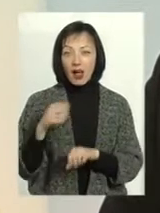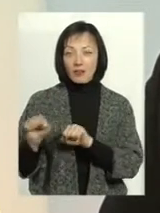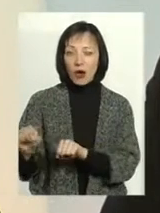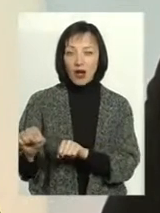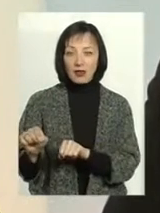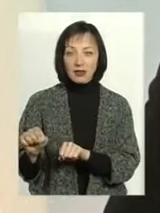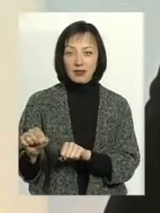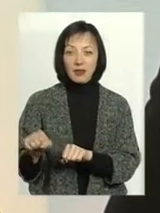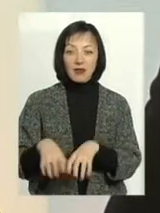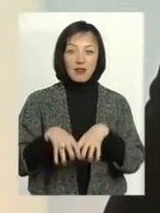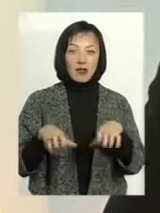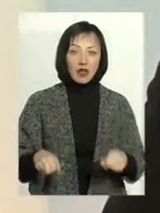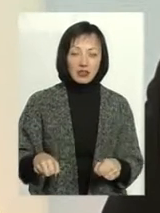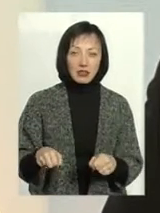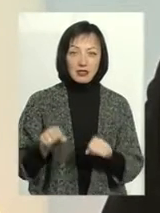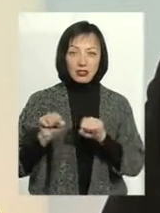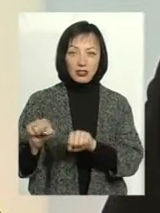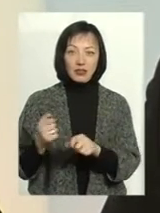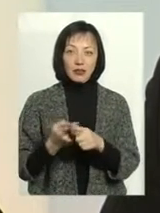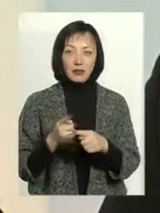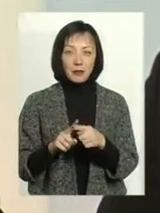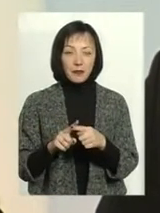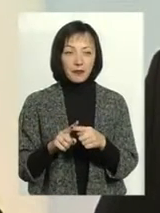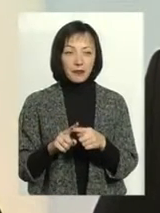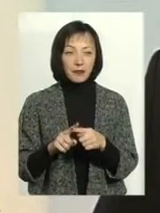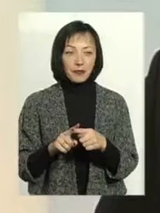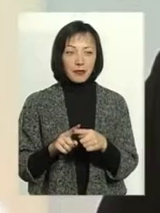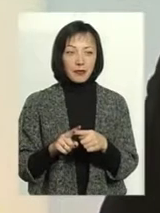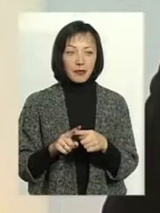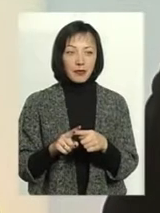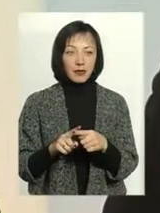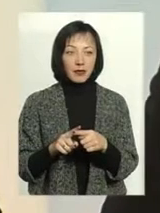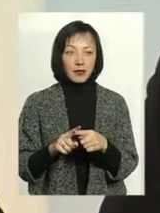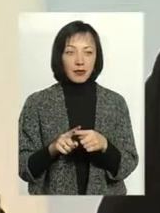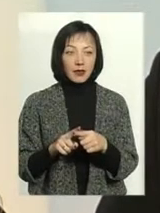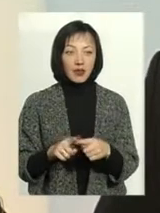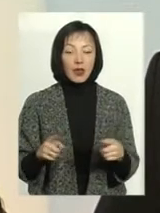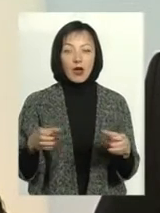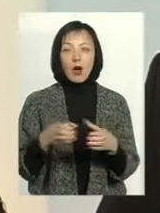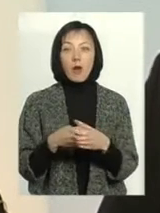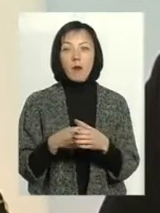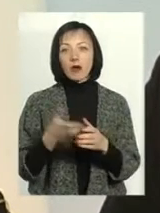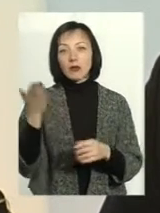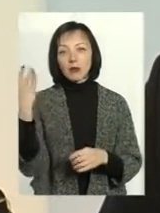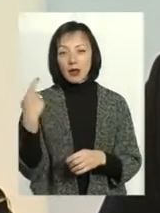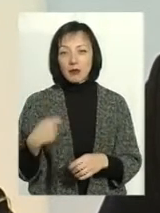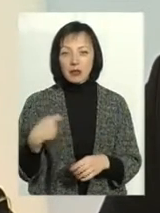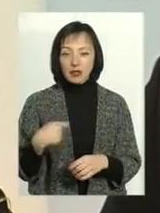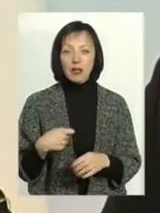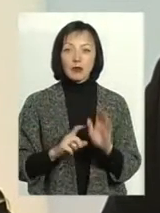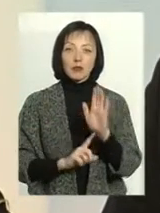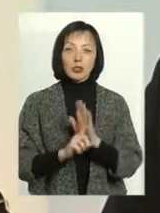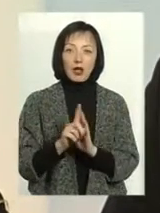захищають можновладців, яких називають командою попереднього президента, і коли